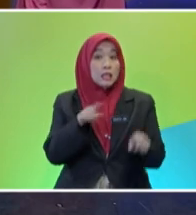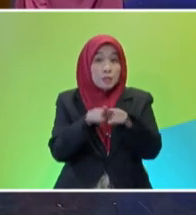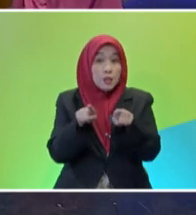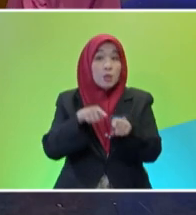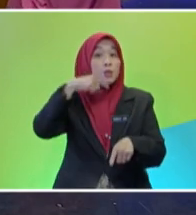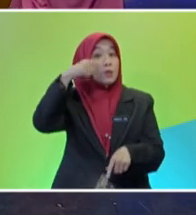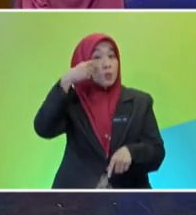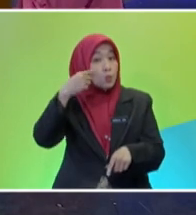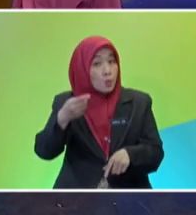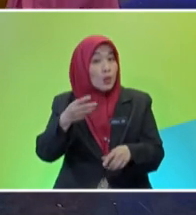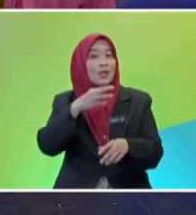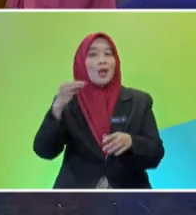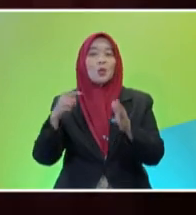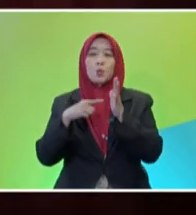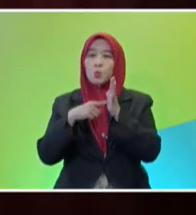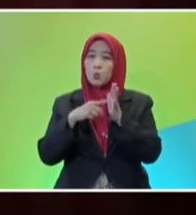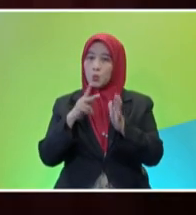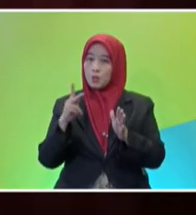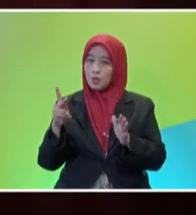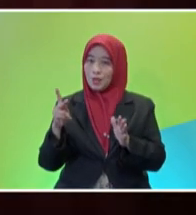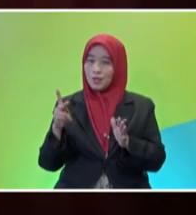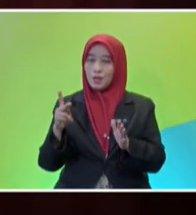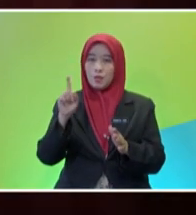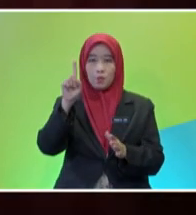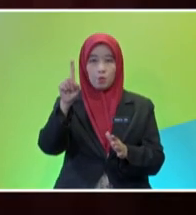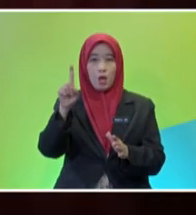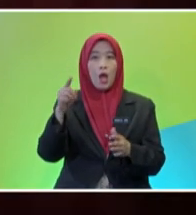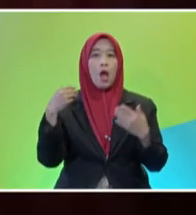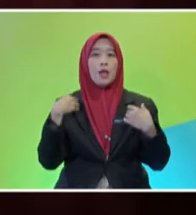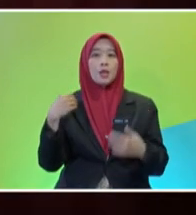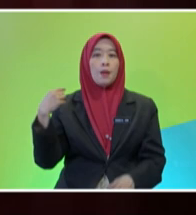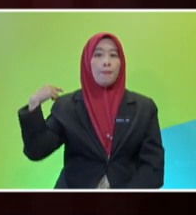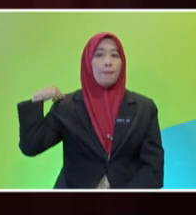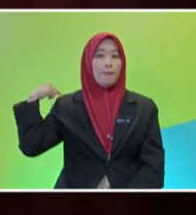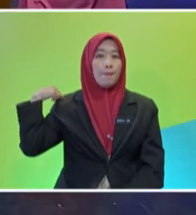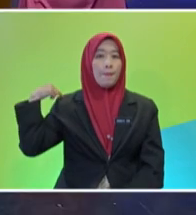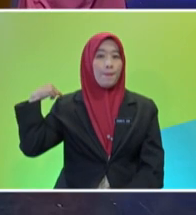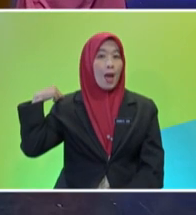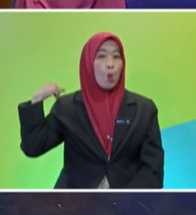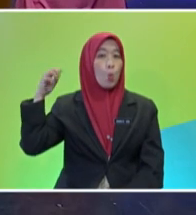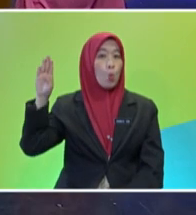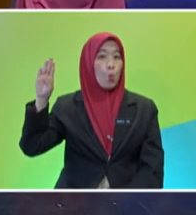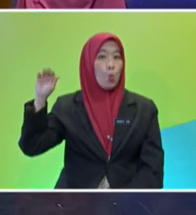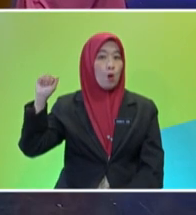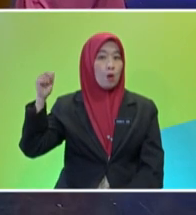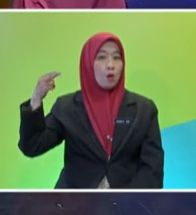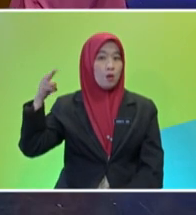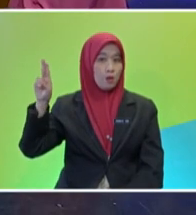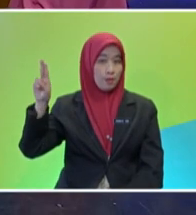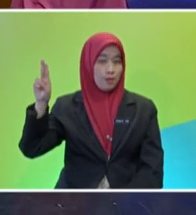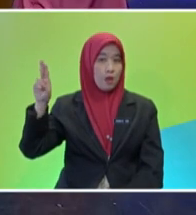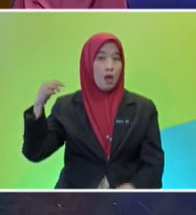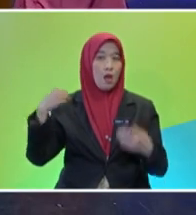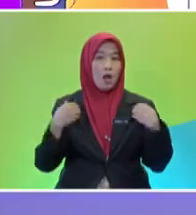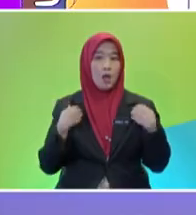dan tunjukkan. Okey, yang pertama sekali. Kita ada bahu. Sebut. Bahu. Kita ada berapa